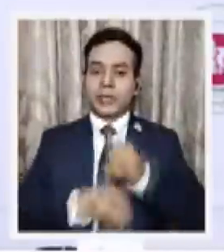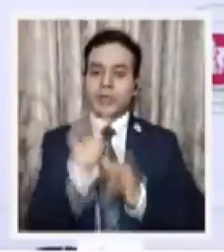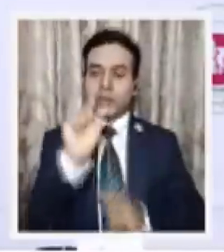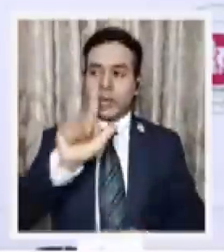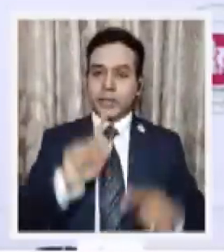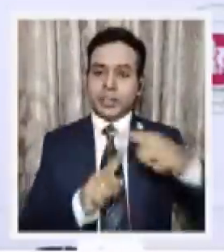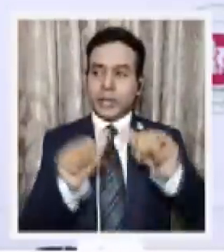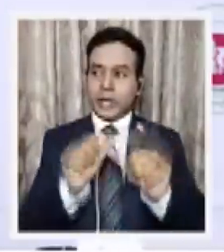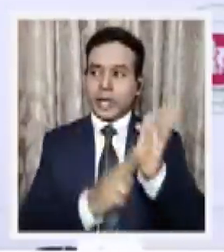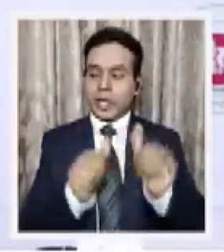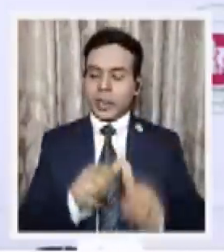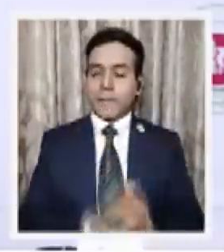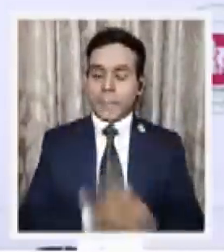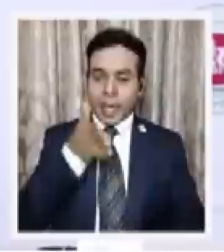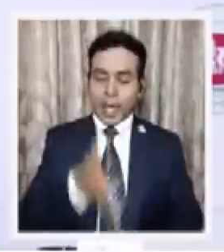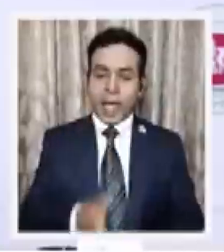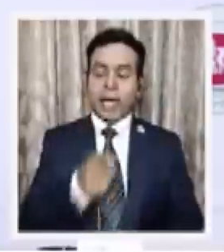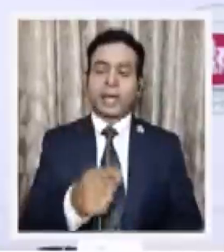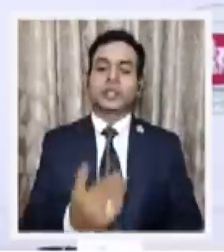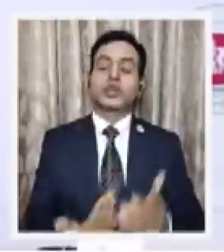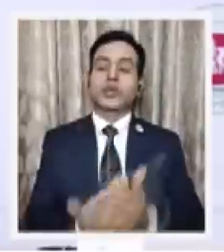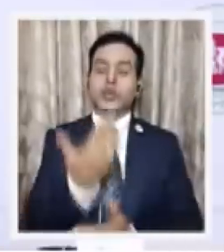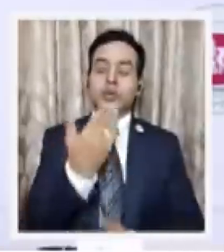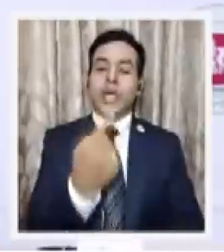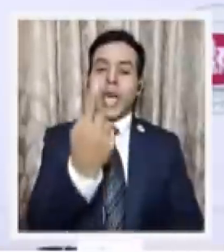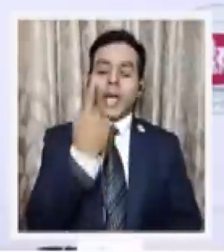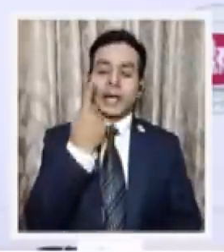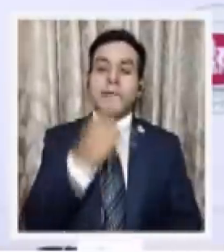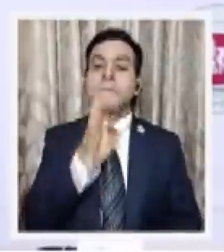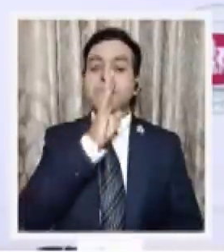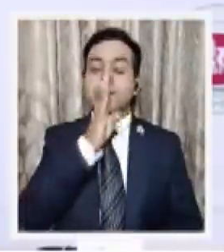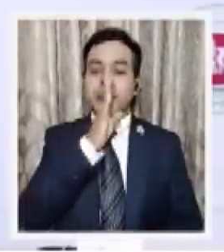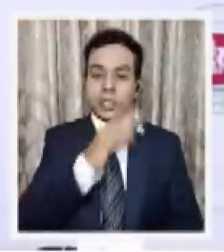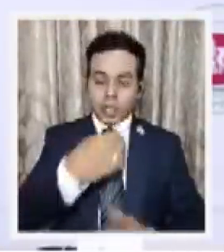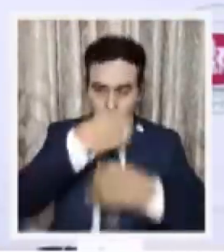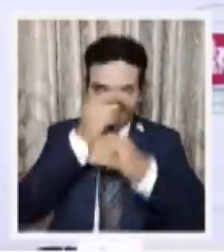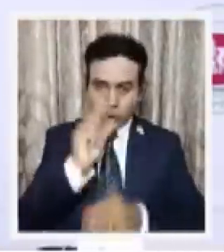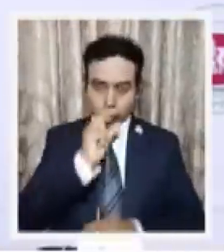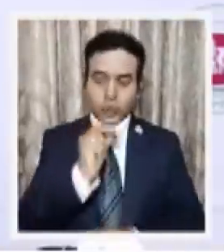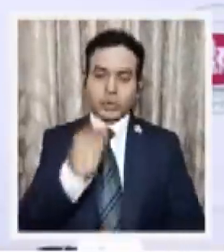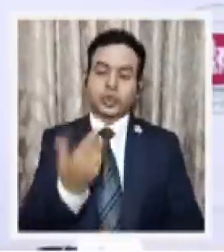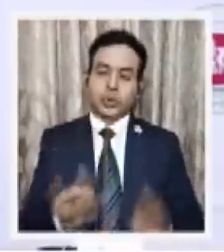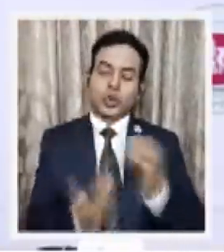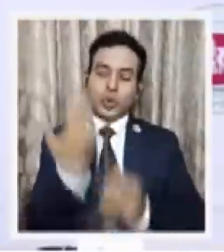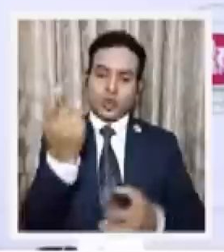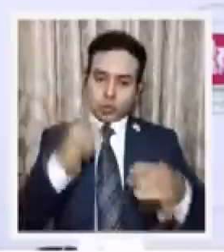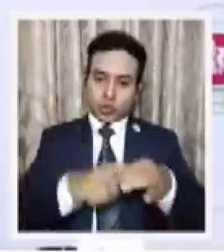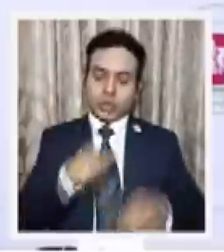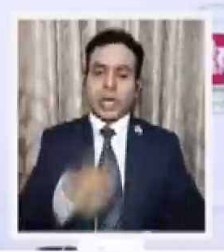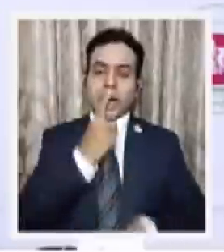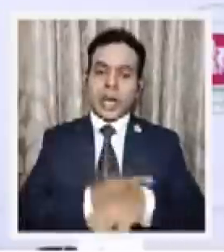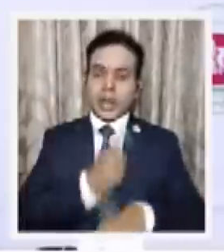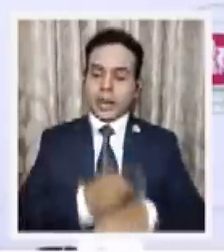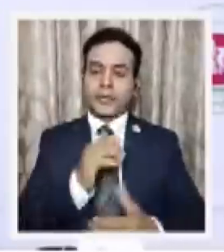পরীক্ষাগার যুক্ত হয়েছে, নোভাস ক্লিনিক্যাল রিসার্চ সার্ভিস লিমিটেড ঢাকাতে অবস্থিত